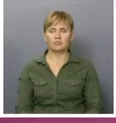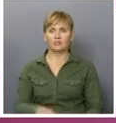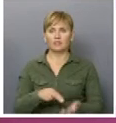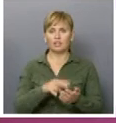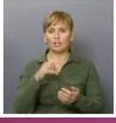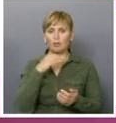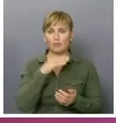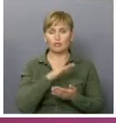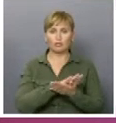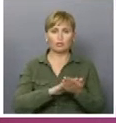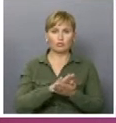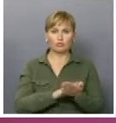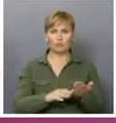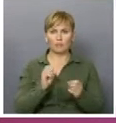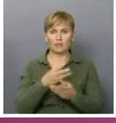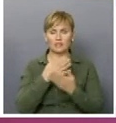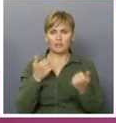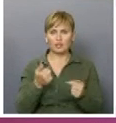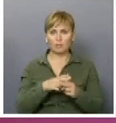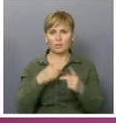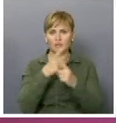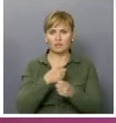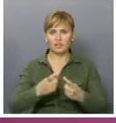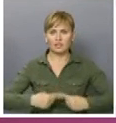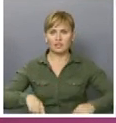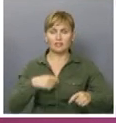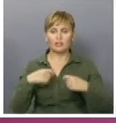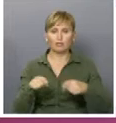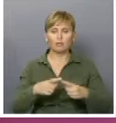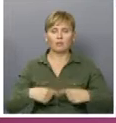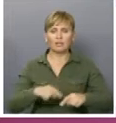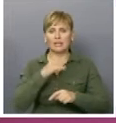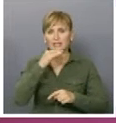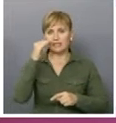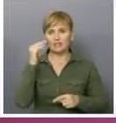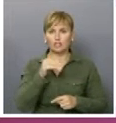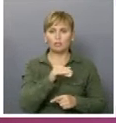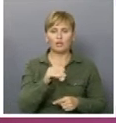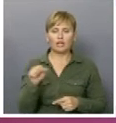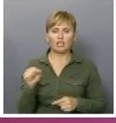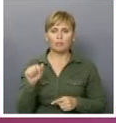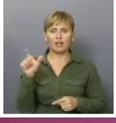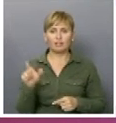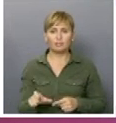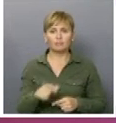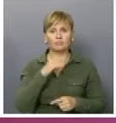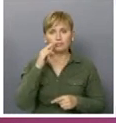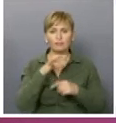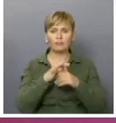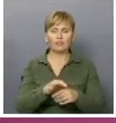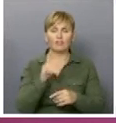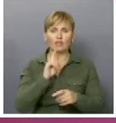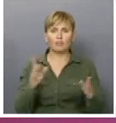Ценам на мясо ничего не угрожает. Об этом заявила вице-президент Ассоциации торговых предприятий Казахстана Жибек Ажибаева. Казахстан ввел